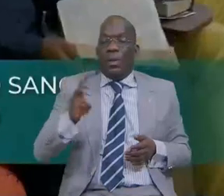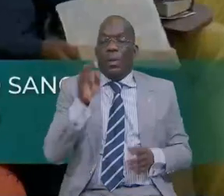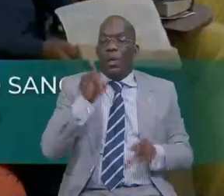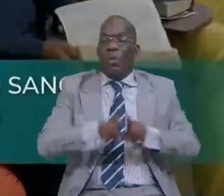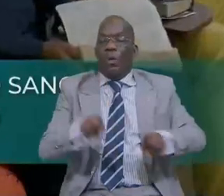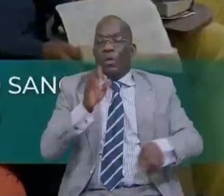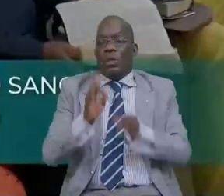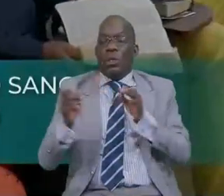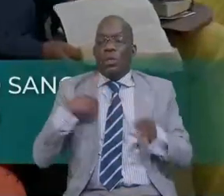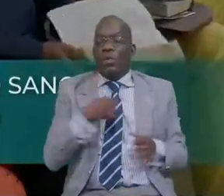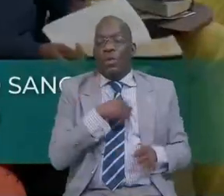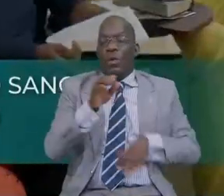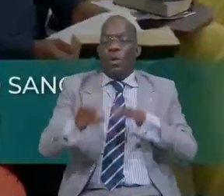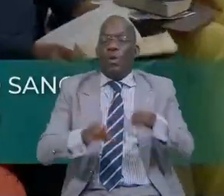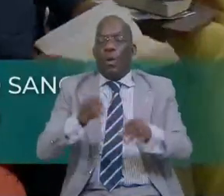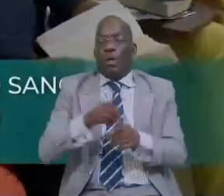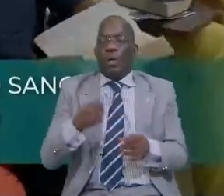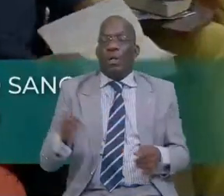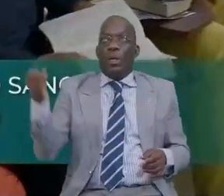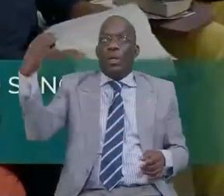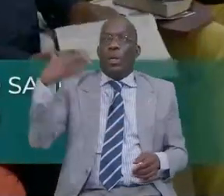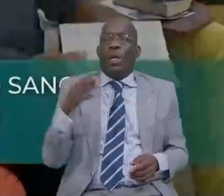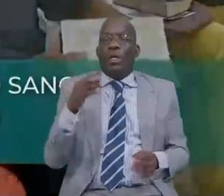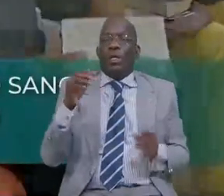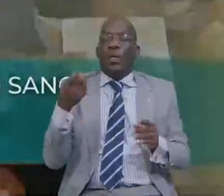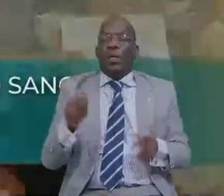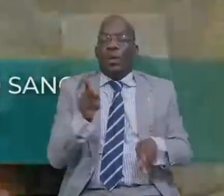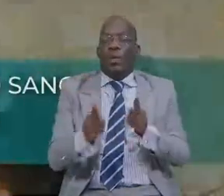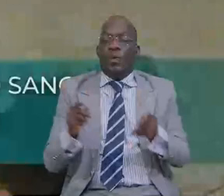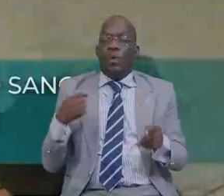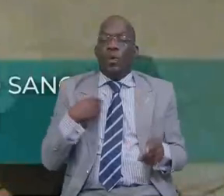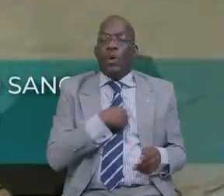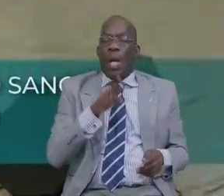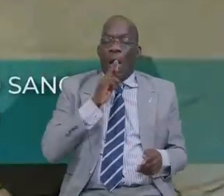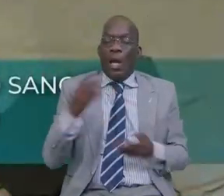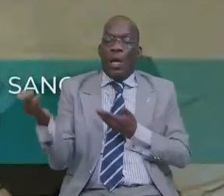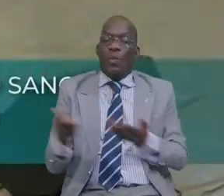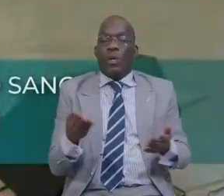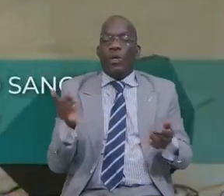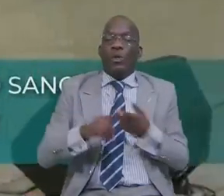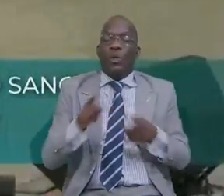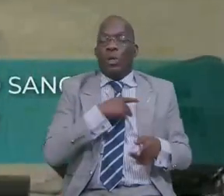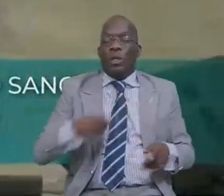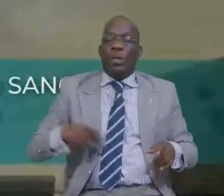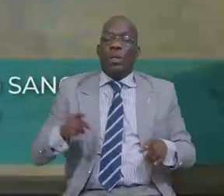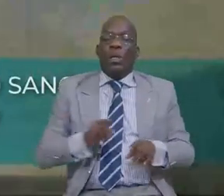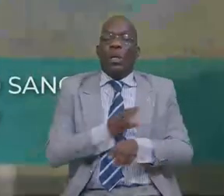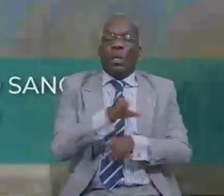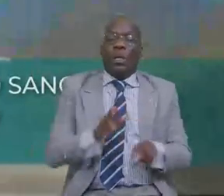7. Que nous marchons dans la lumière. Ceux que nous amenons dans le royaume,